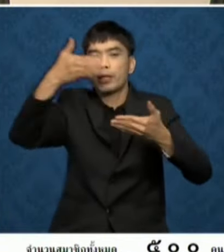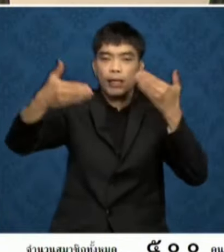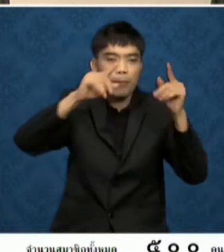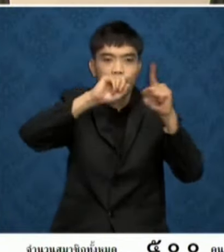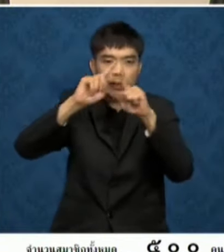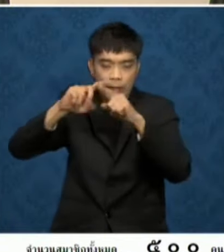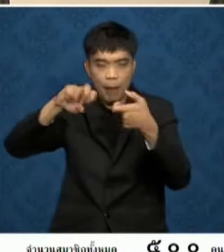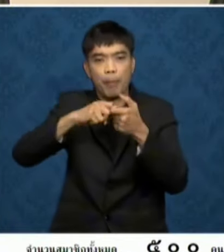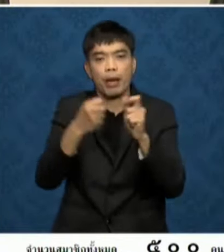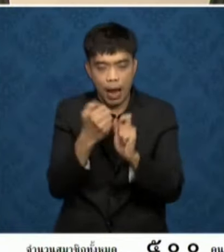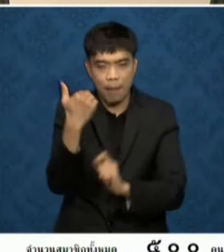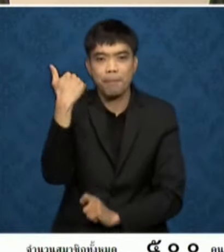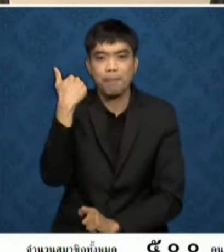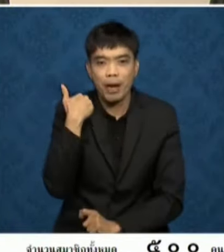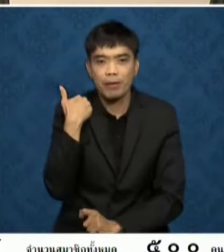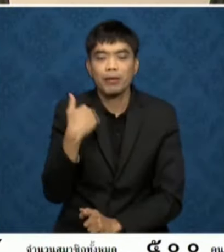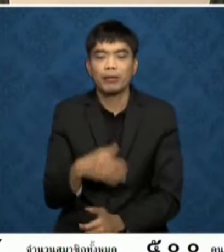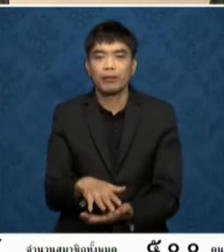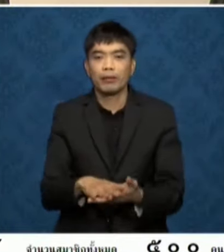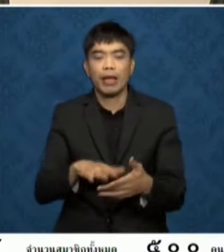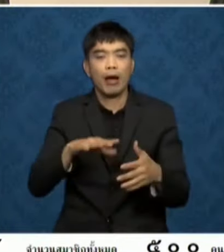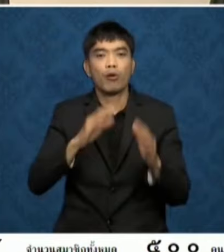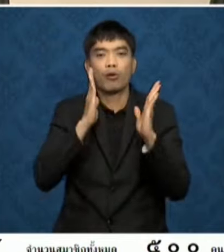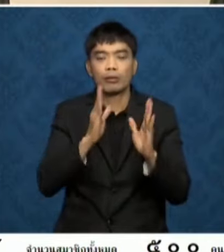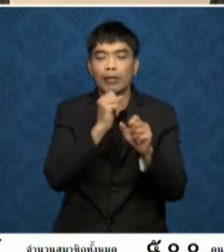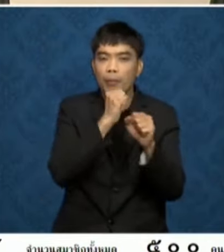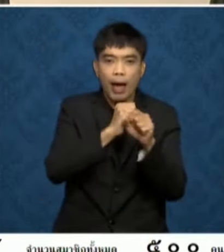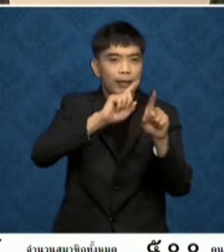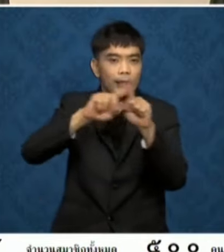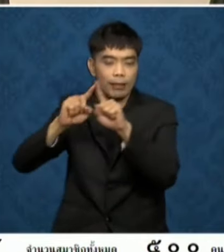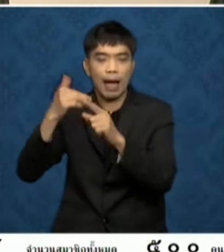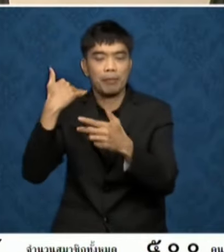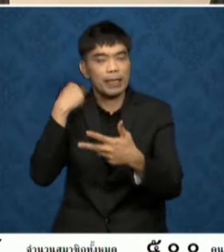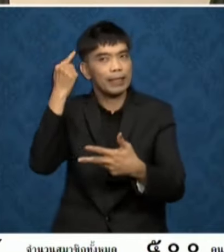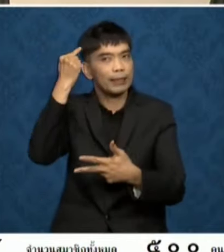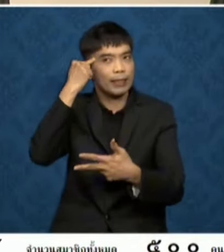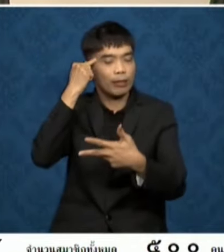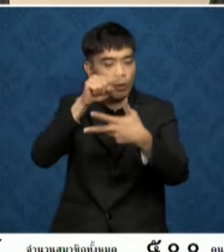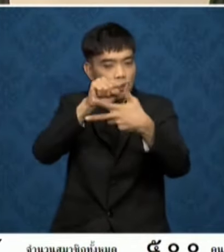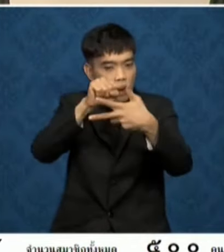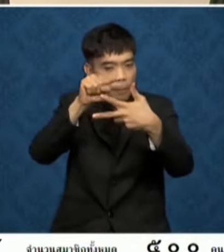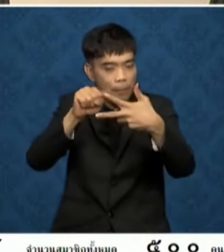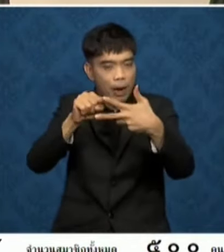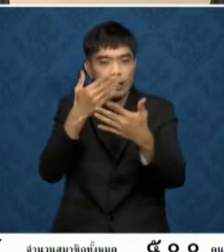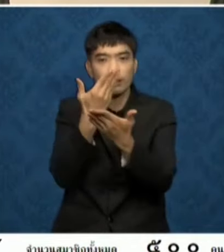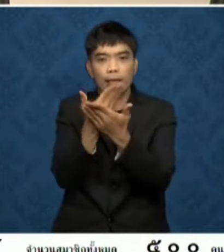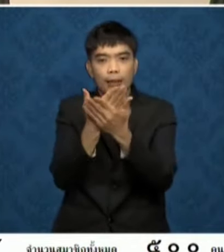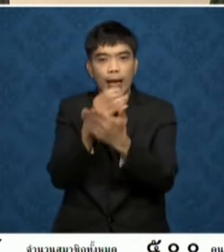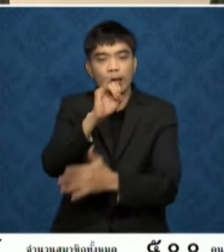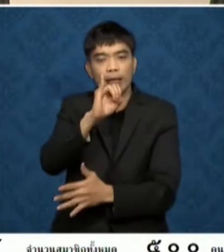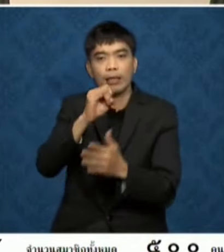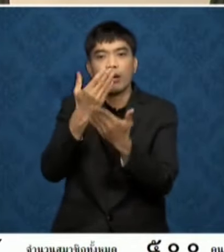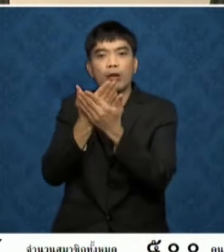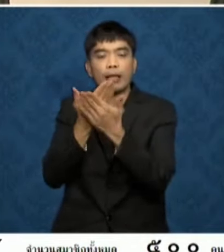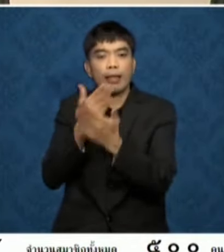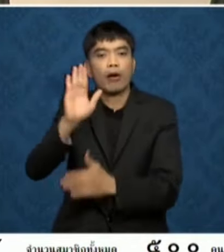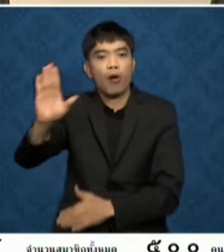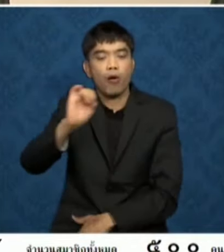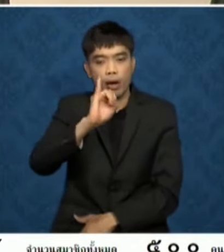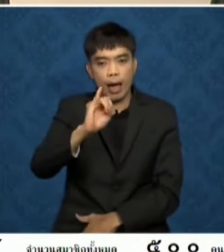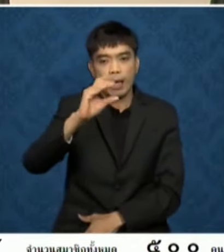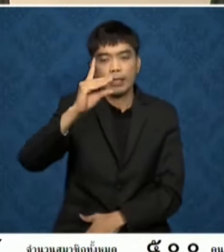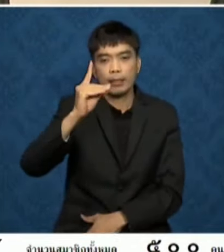ทำให้ขาดประสิทธิภาพนะคะแล้วก็กระทบกับภารกิจหลักก็จึงได้มีมติปรับลดงบประมาณของ ITD ลงไปเป็นจำนว